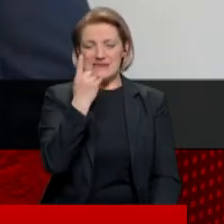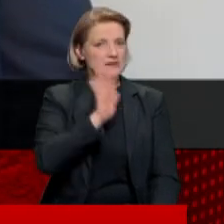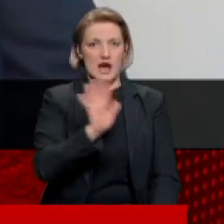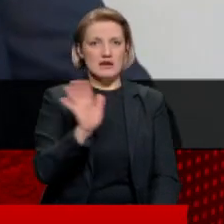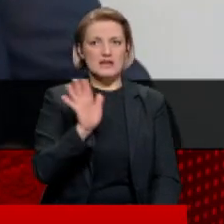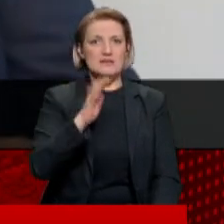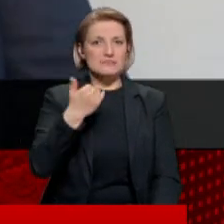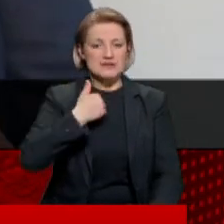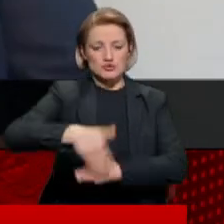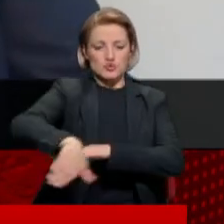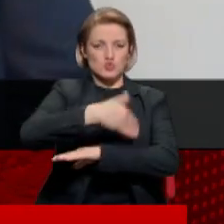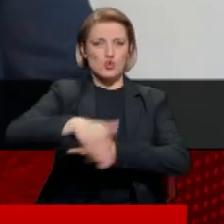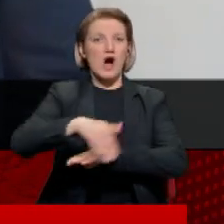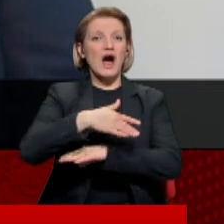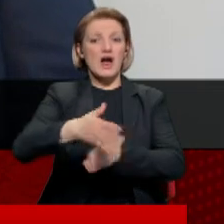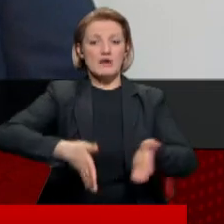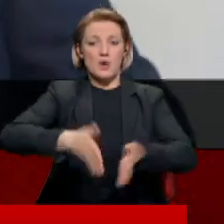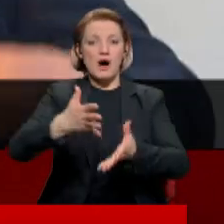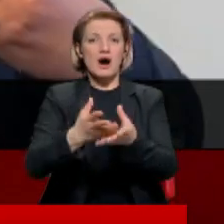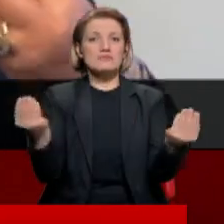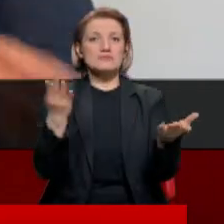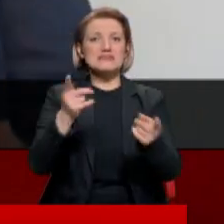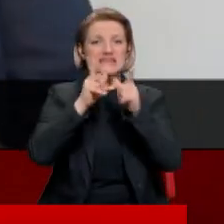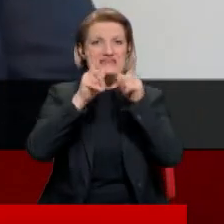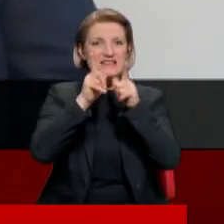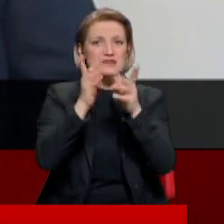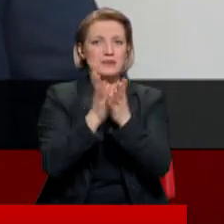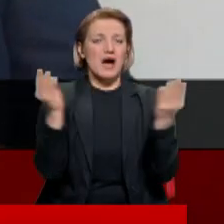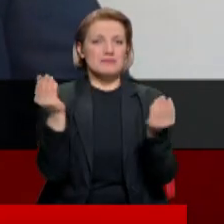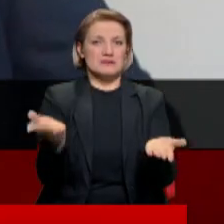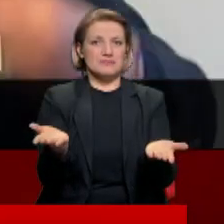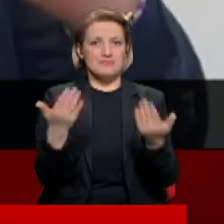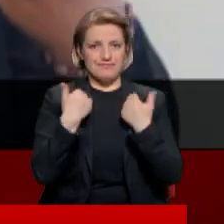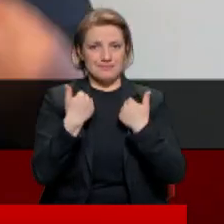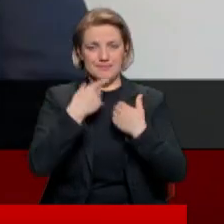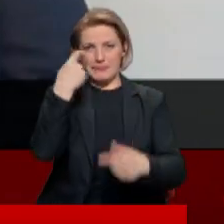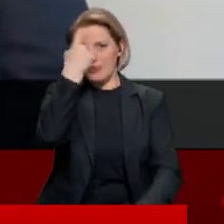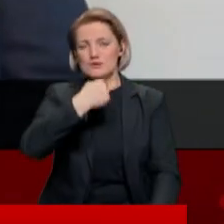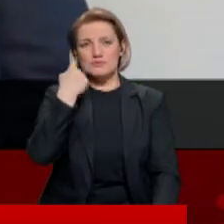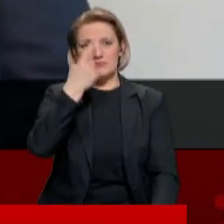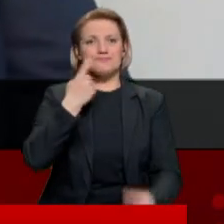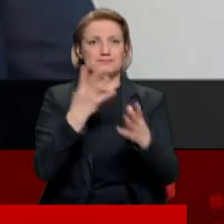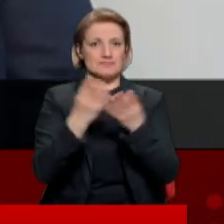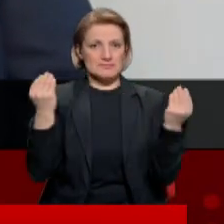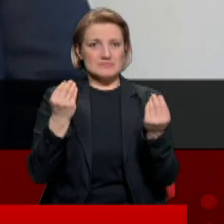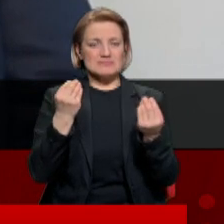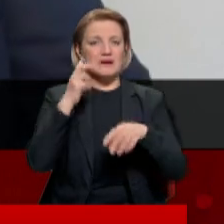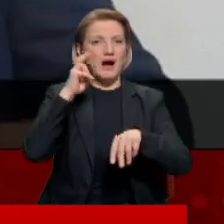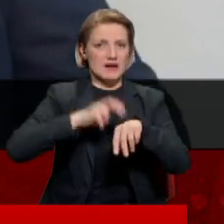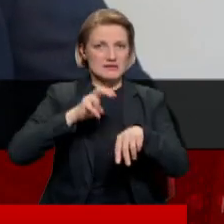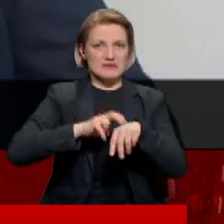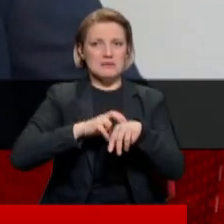Bir değil ki. Biz sokaklarımızı kaybettik. Biz seslerimizi kaybettik. Biz yüzlerimizi kaybettik.